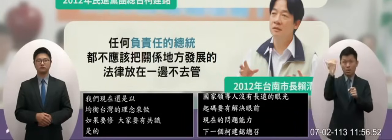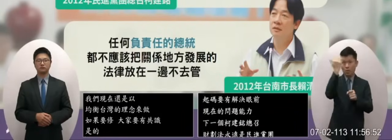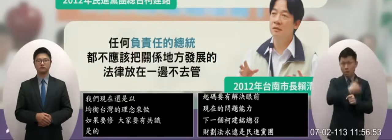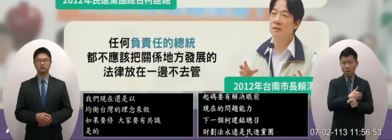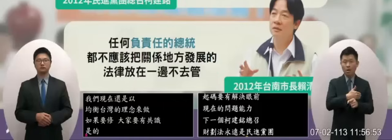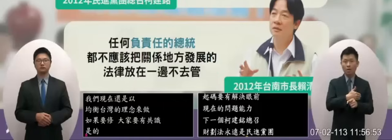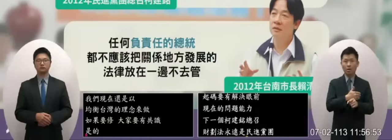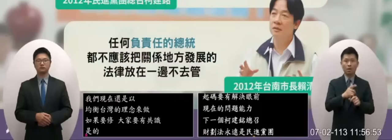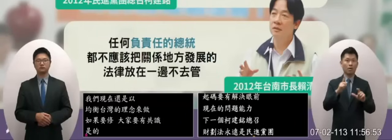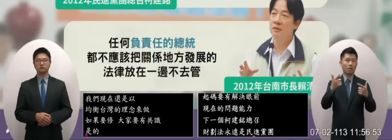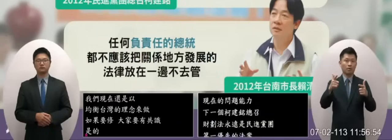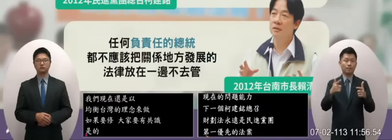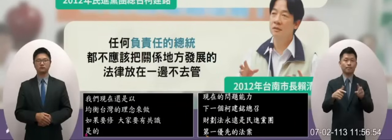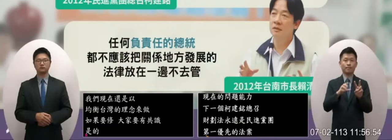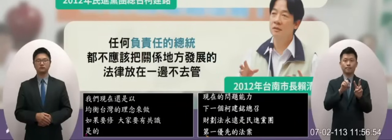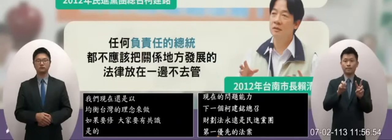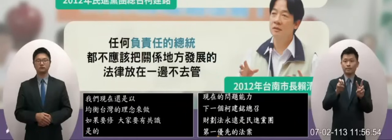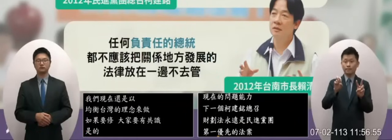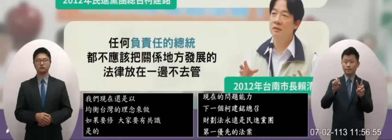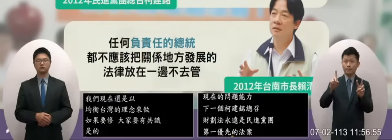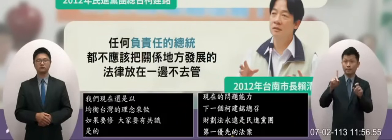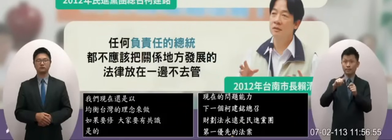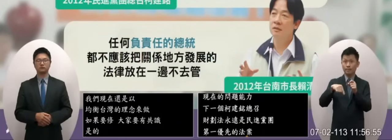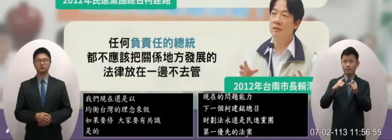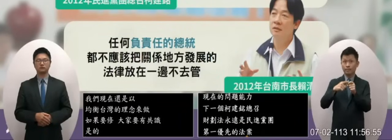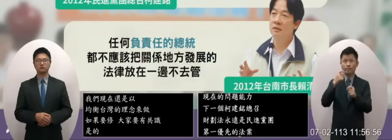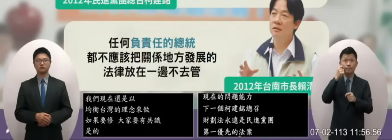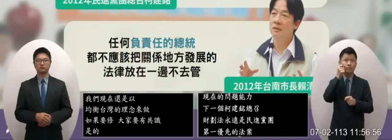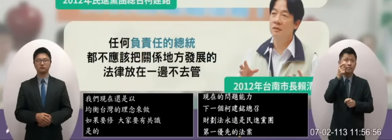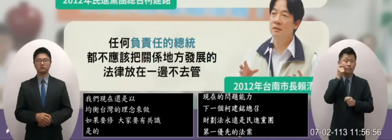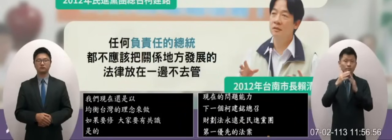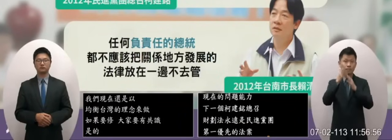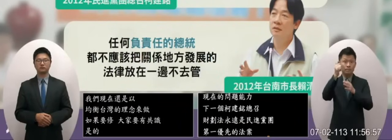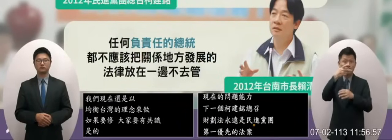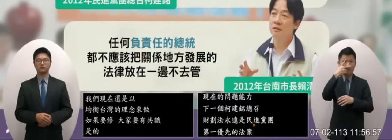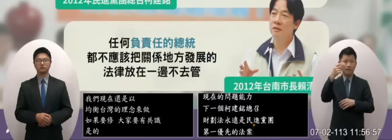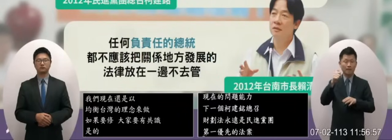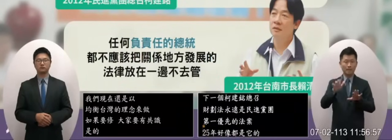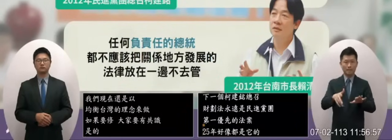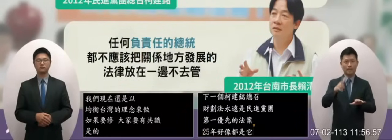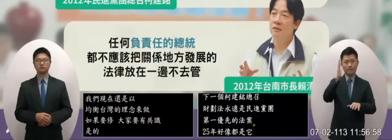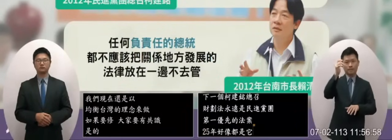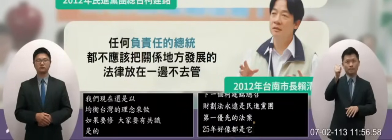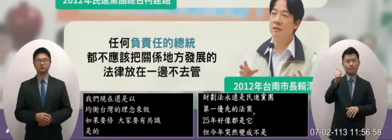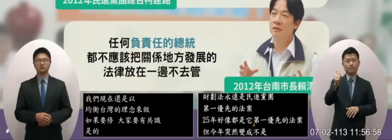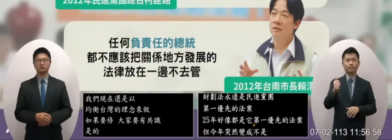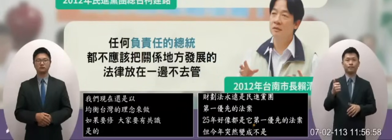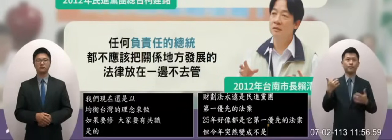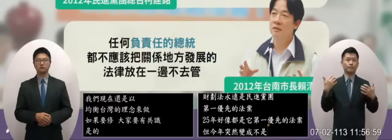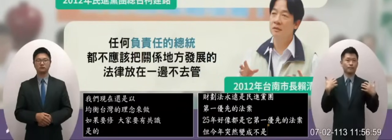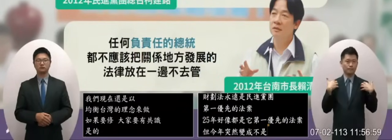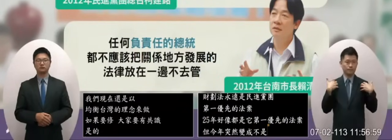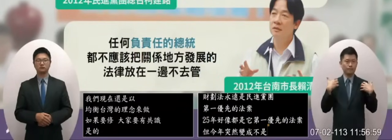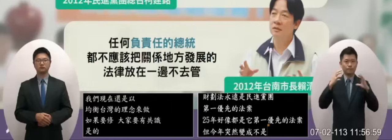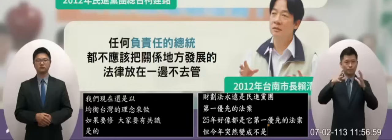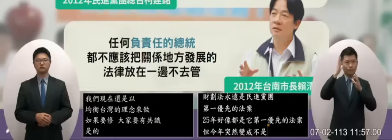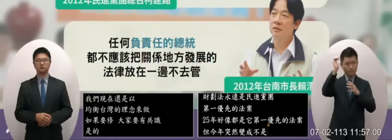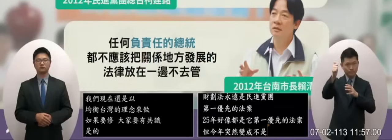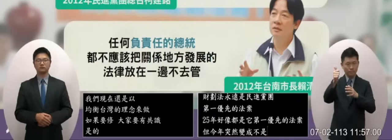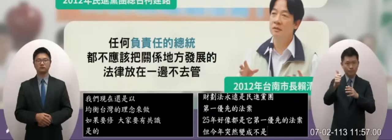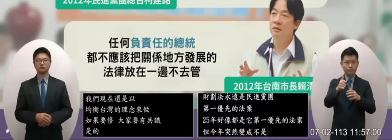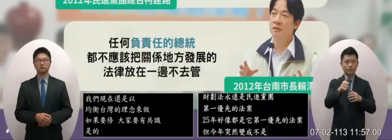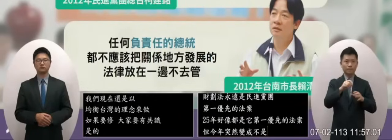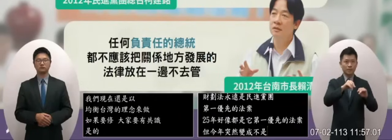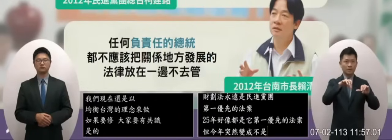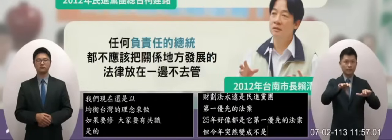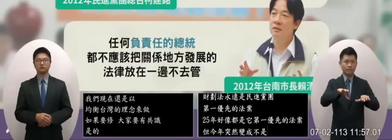是。2012年的台南市长赖清德，现在的赖总统，他说任何负责任的总统都不应该把关系